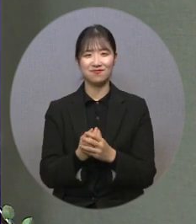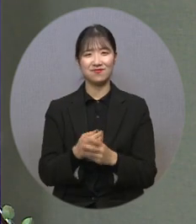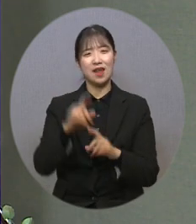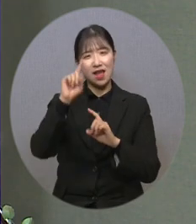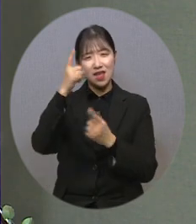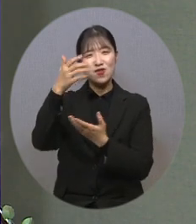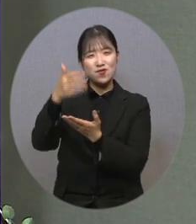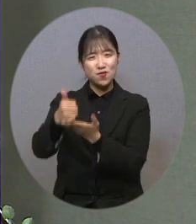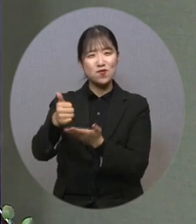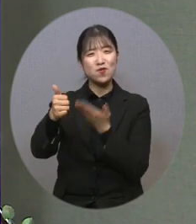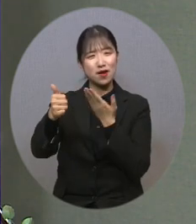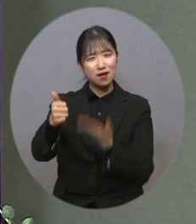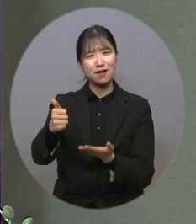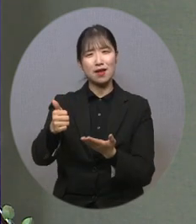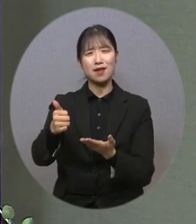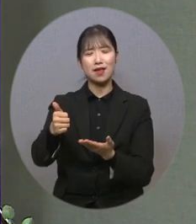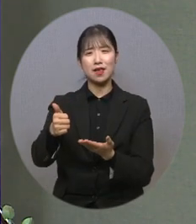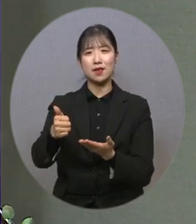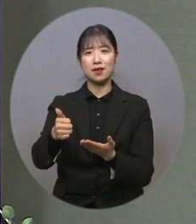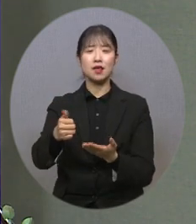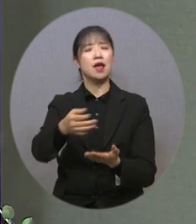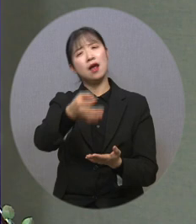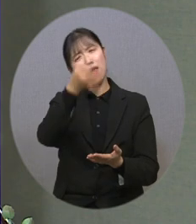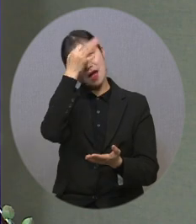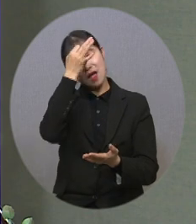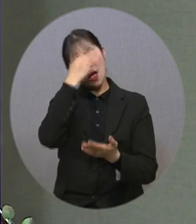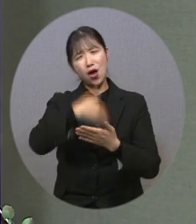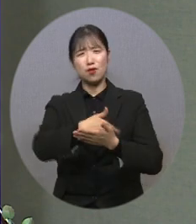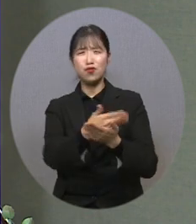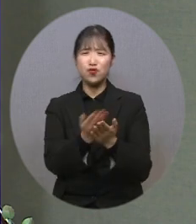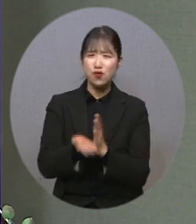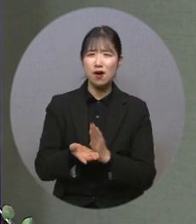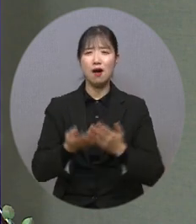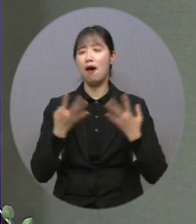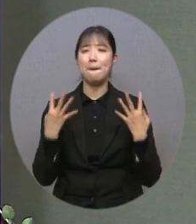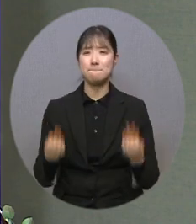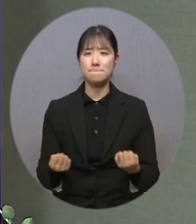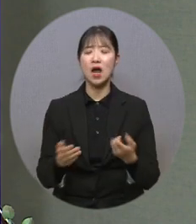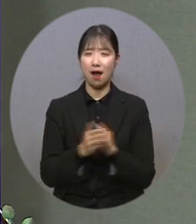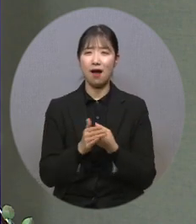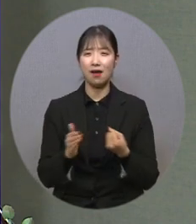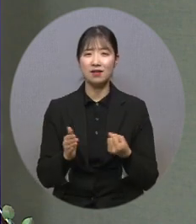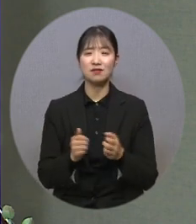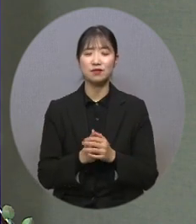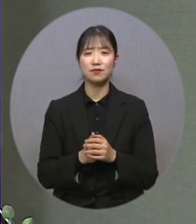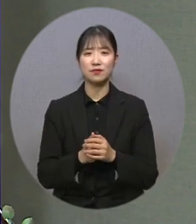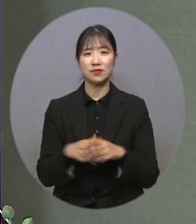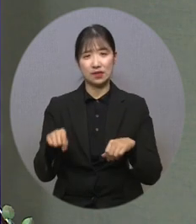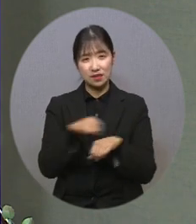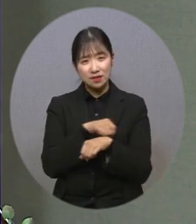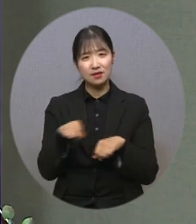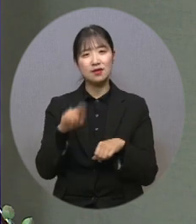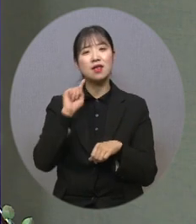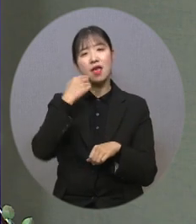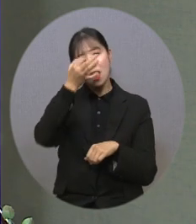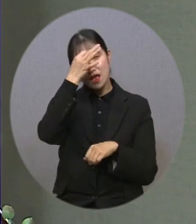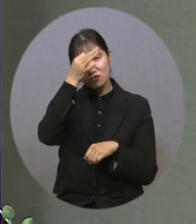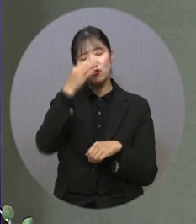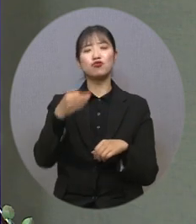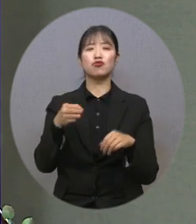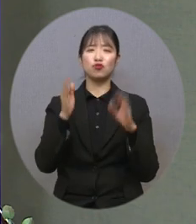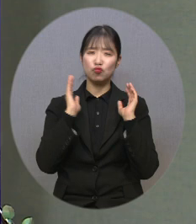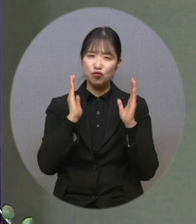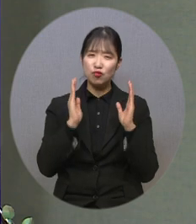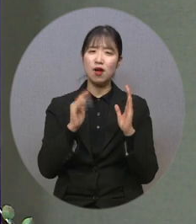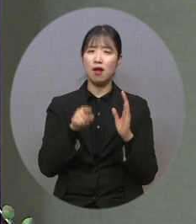이우중 총장님이라는 분이 이렇게 다재다능했기 때문에 특히 또 예술문학에